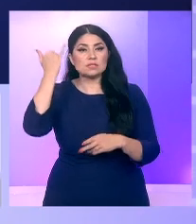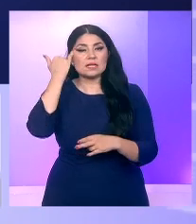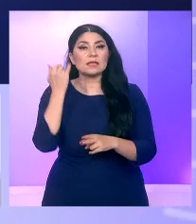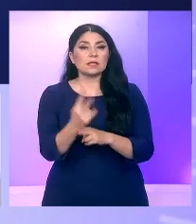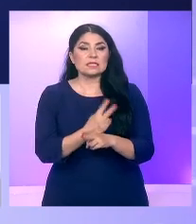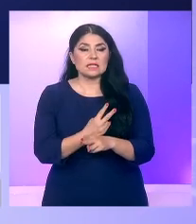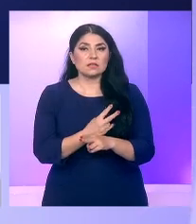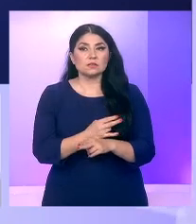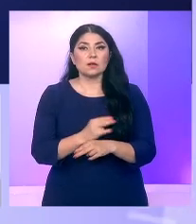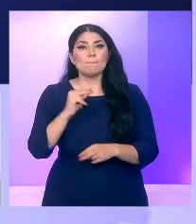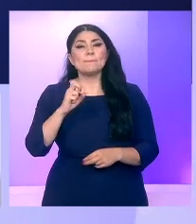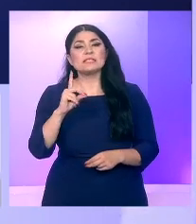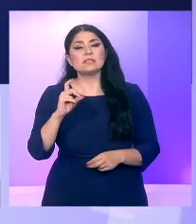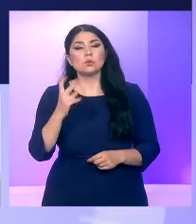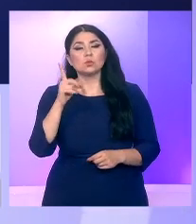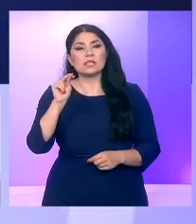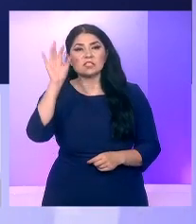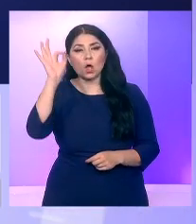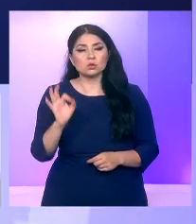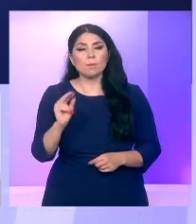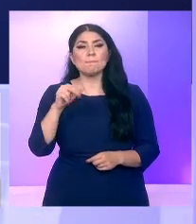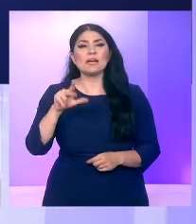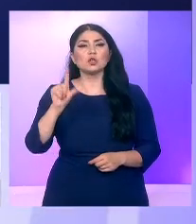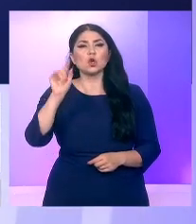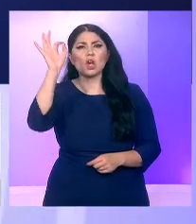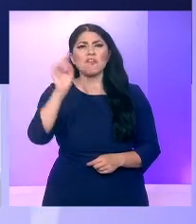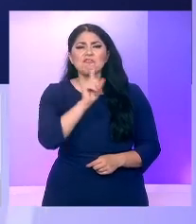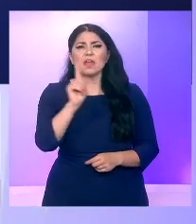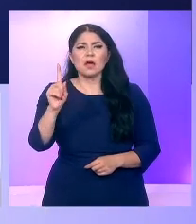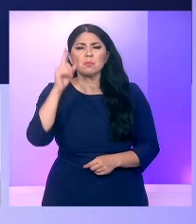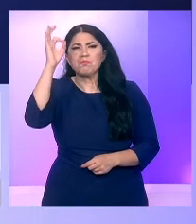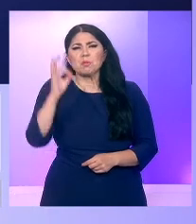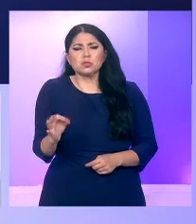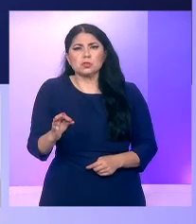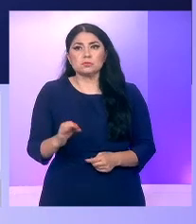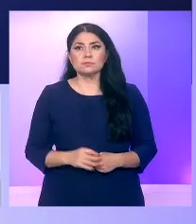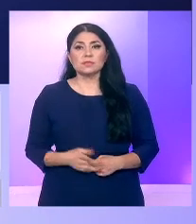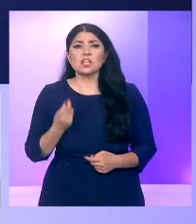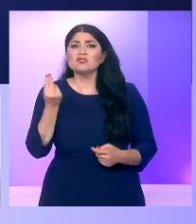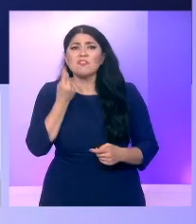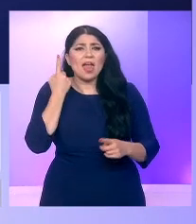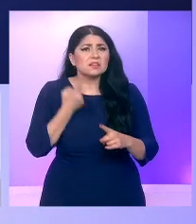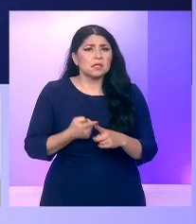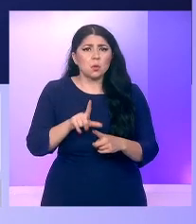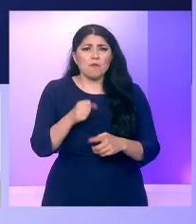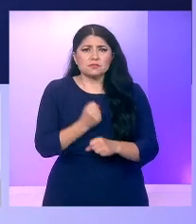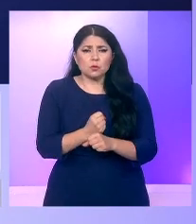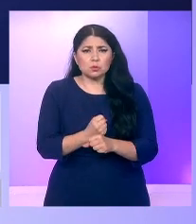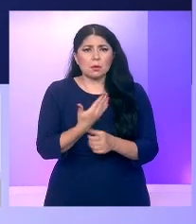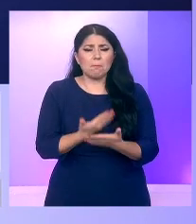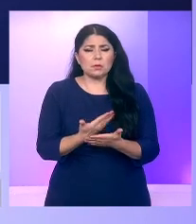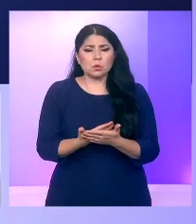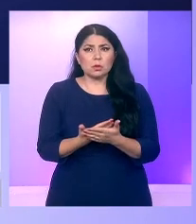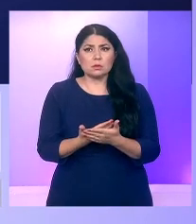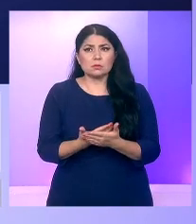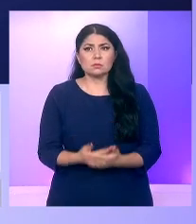secretarilor de stat, sau PSD cu 30%, PNL cu 20%, fiecare aruncă cu procente, dar o măsură concretă nu a fost luată. De ce? Pentru